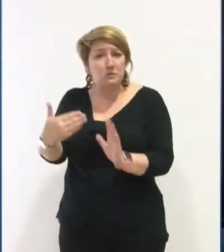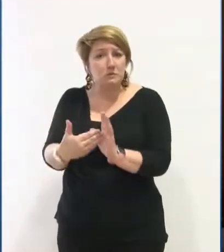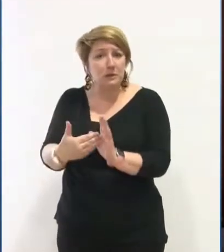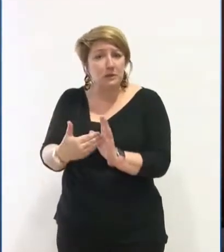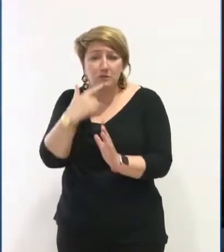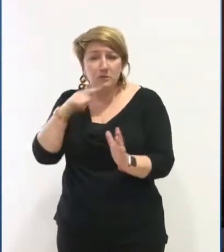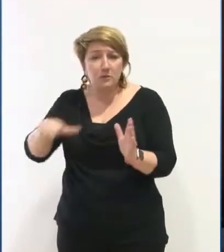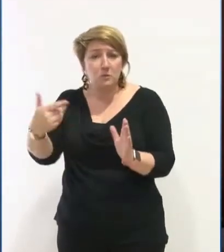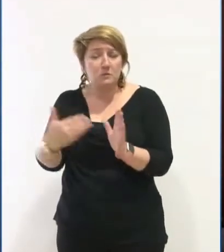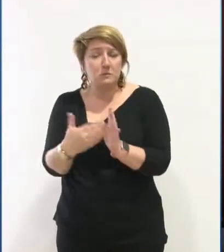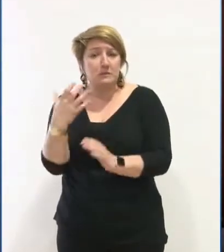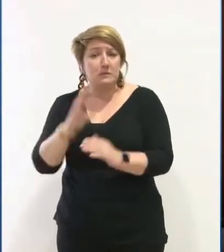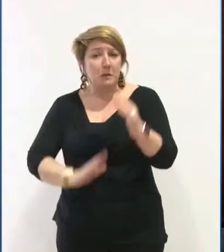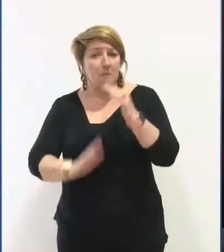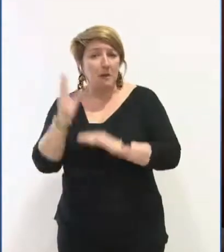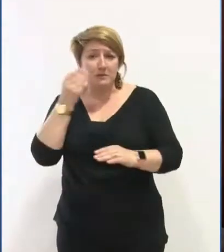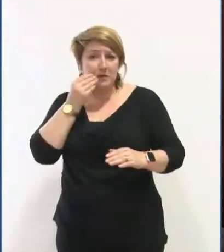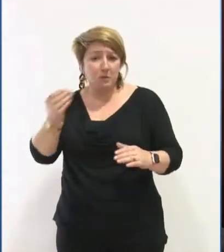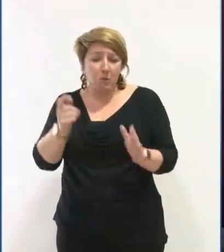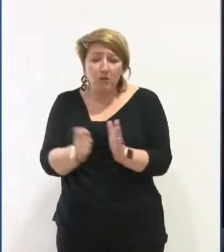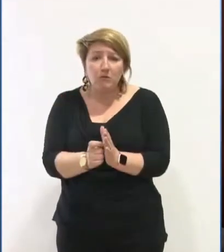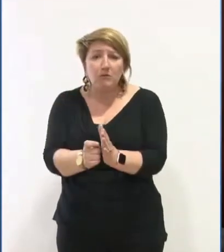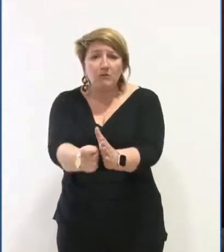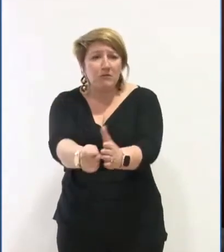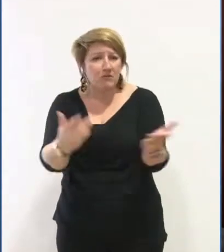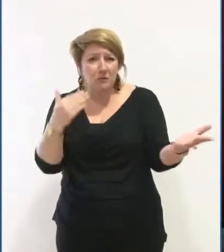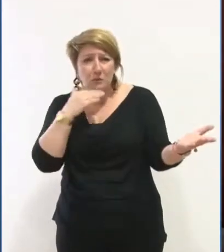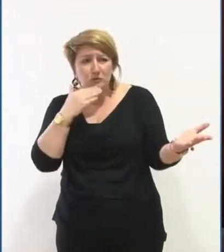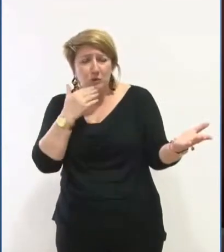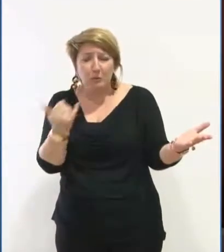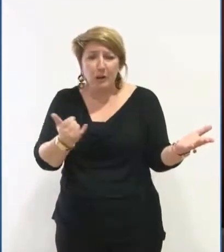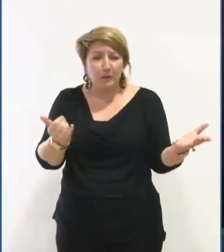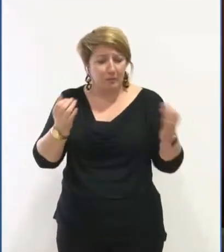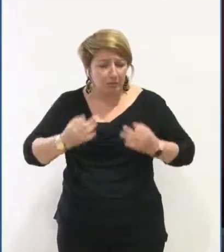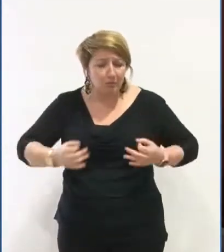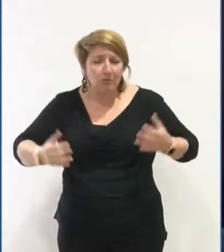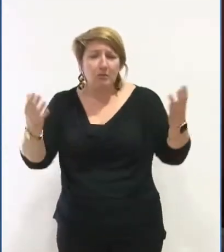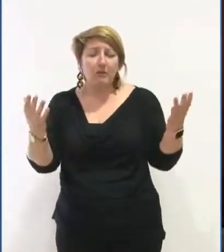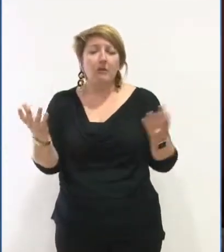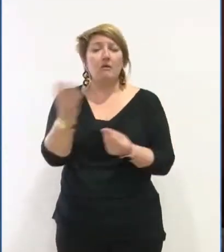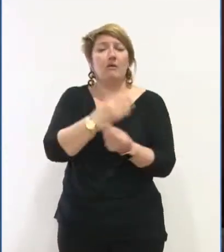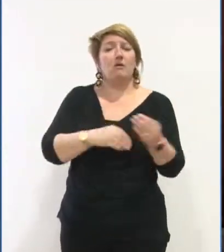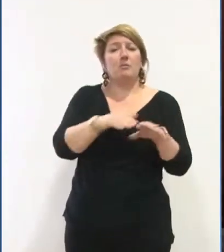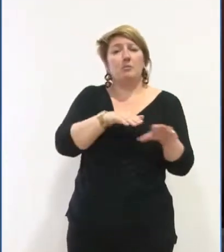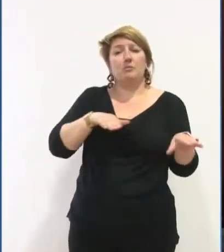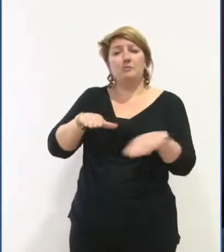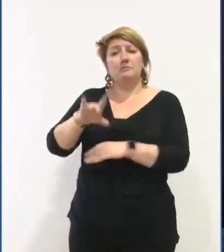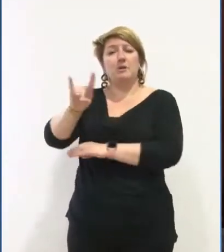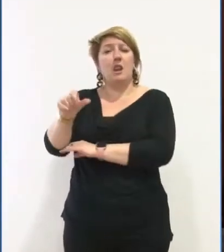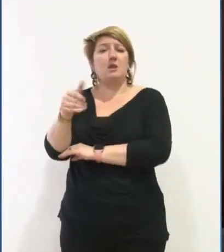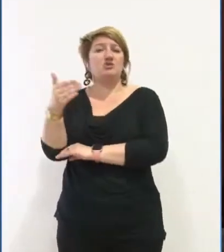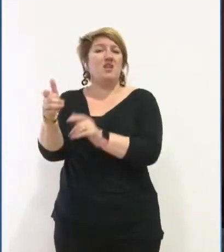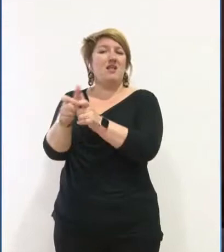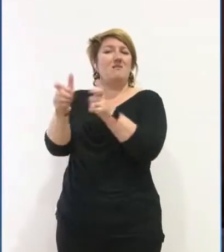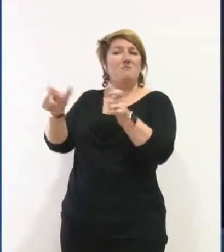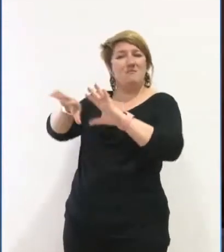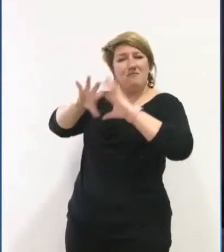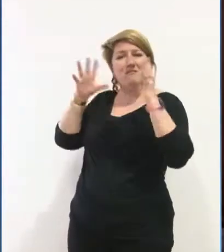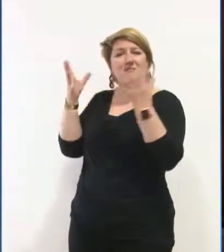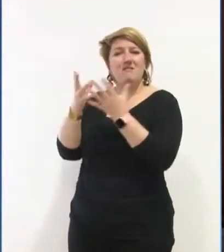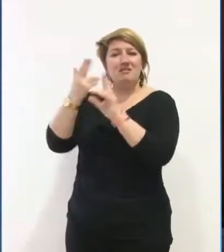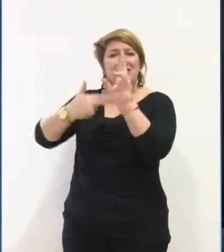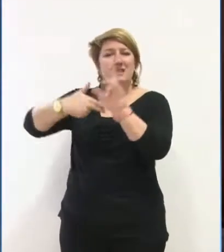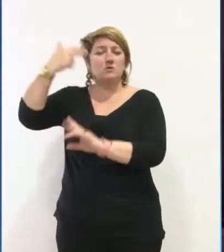urgent. D'autre part, le mouvement HLM a engagé au niveau national une lutte pour revenir sur